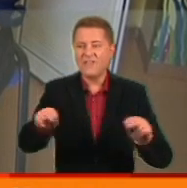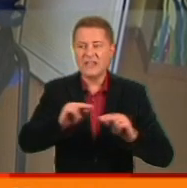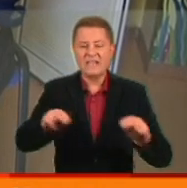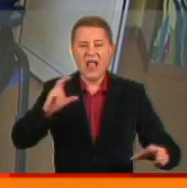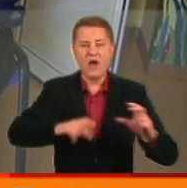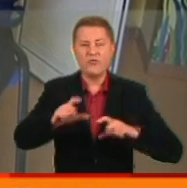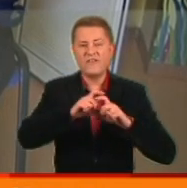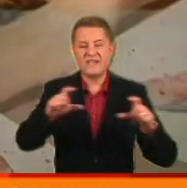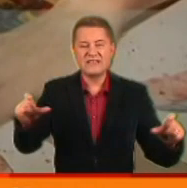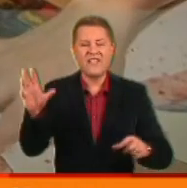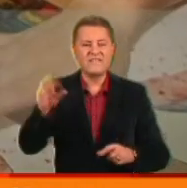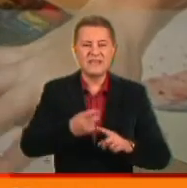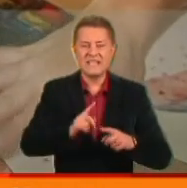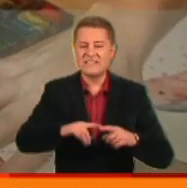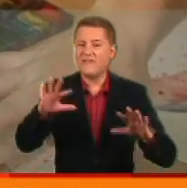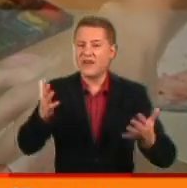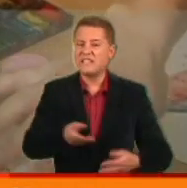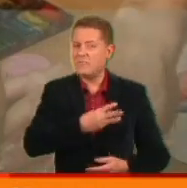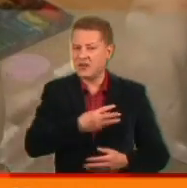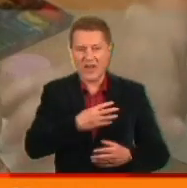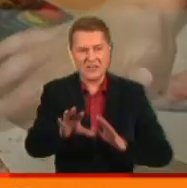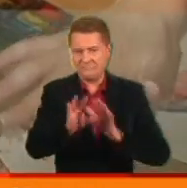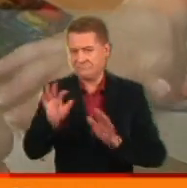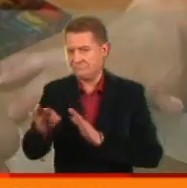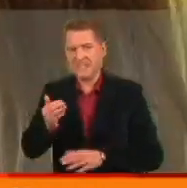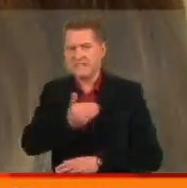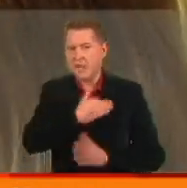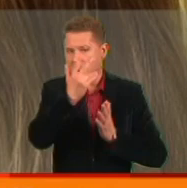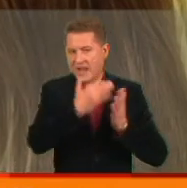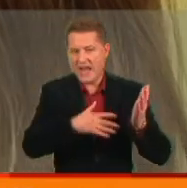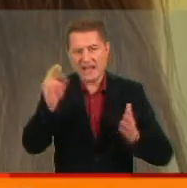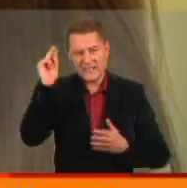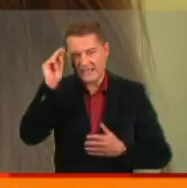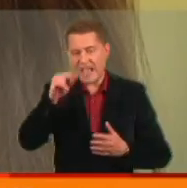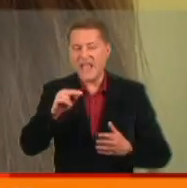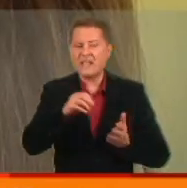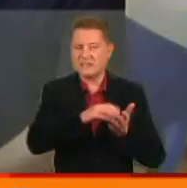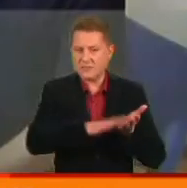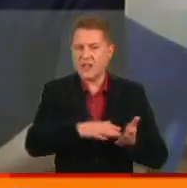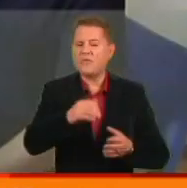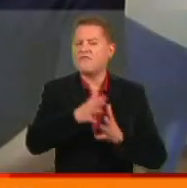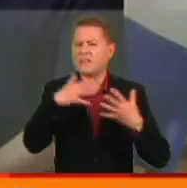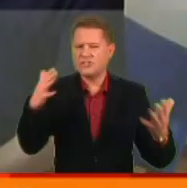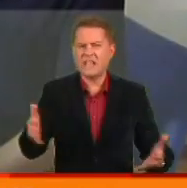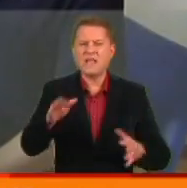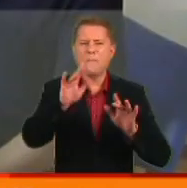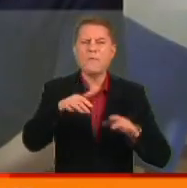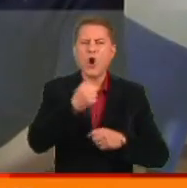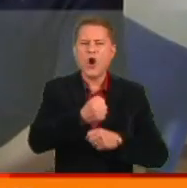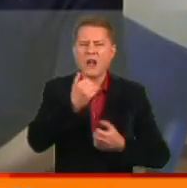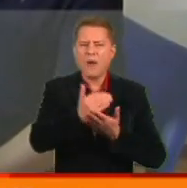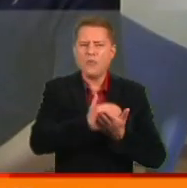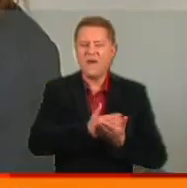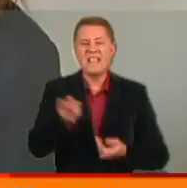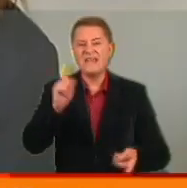все це в разі бажання учнів. Перелік занять, на які можна записатися, величезний. Тут і робототехніка, програмування, ба